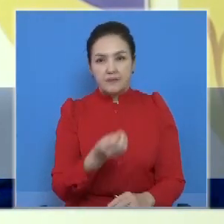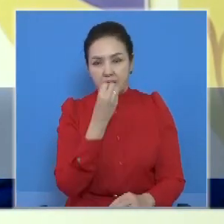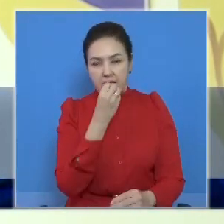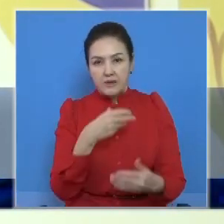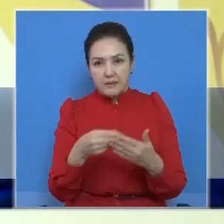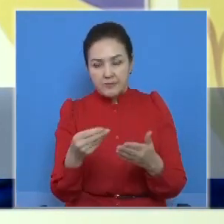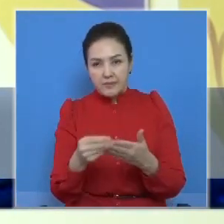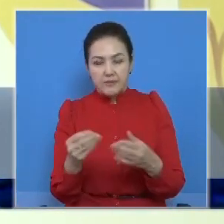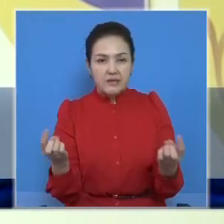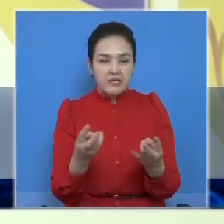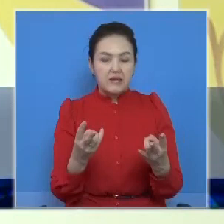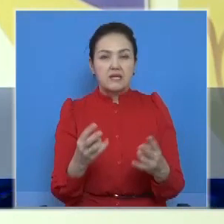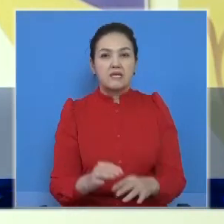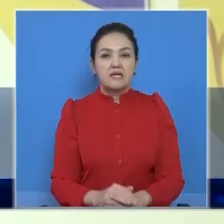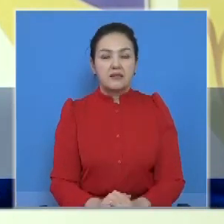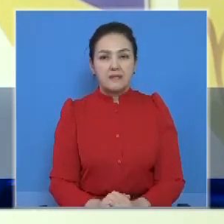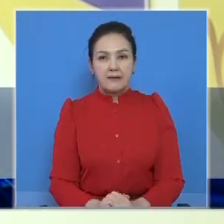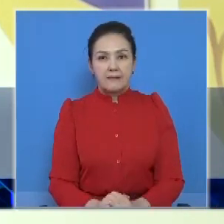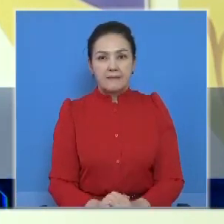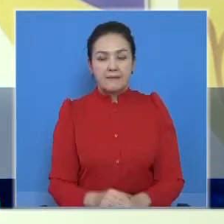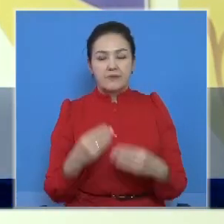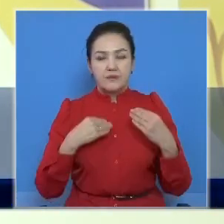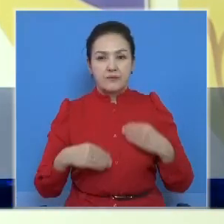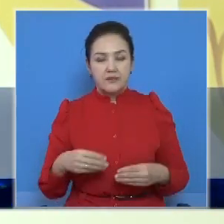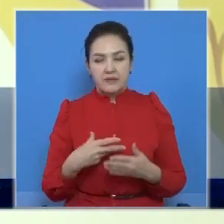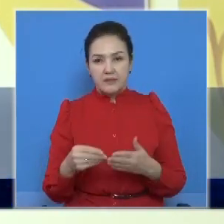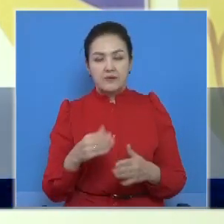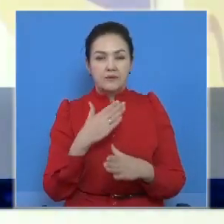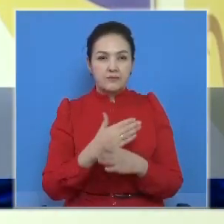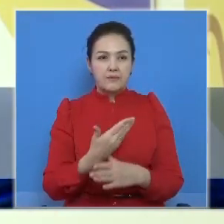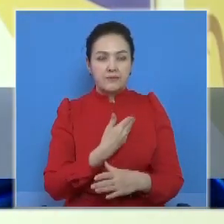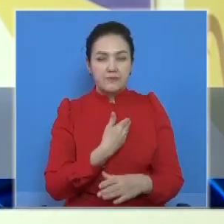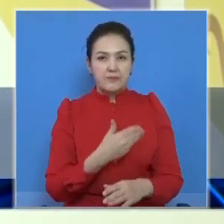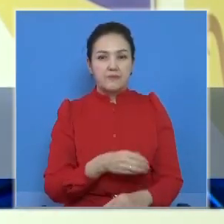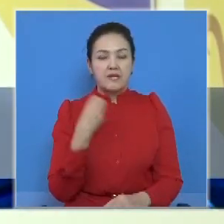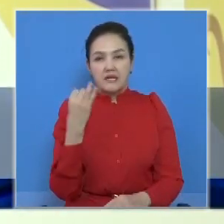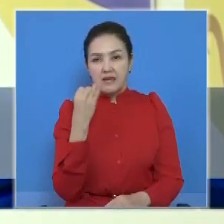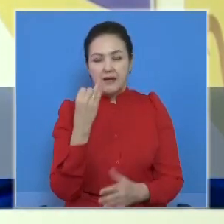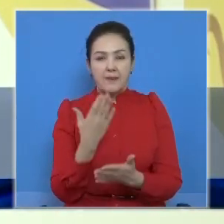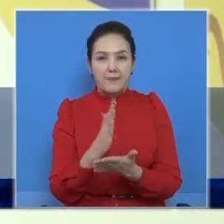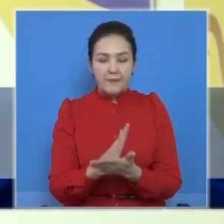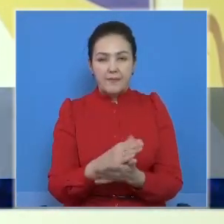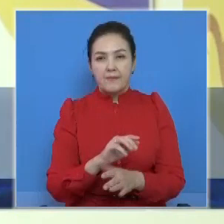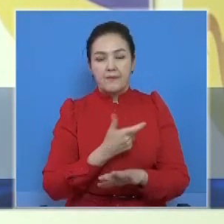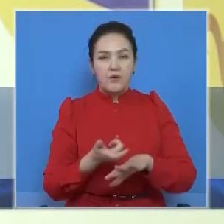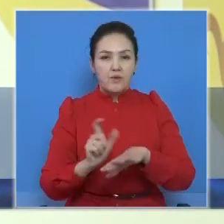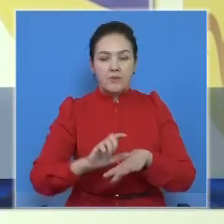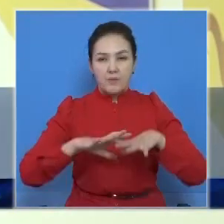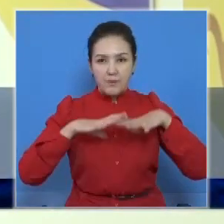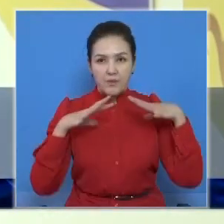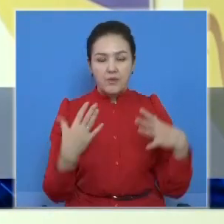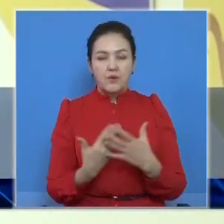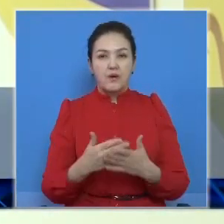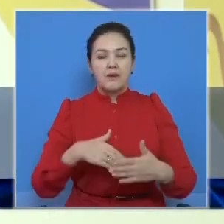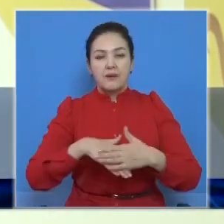алып, керекті құжат киімдерін сатып алып көмектесейін деп жатыр. Қызықшылықтары өте мол,